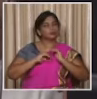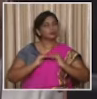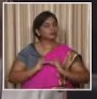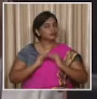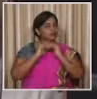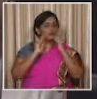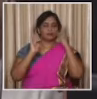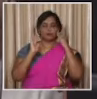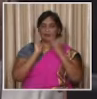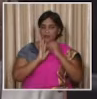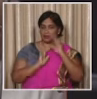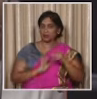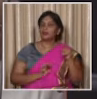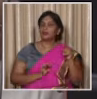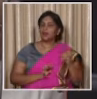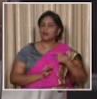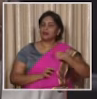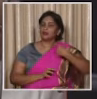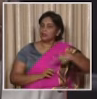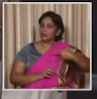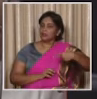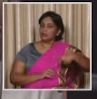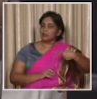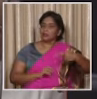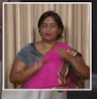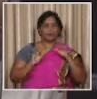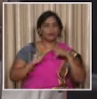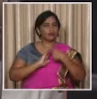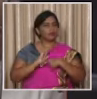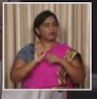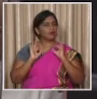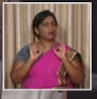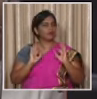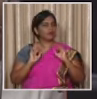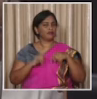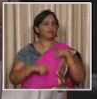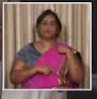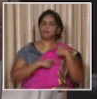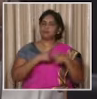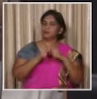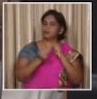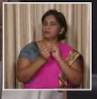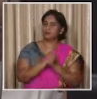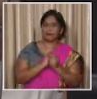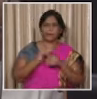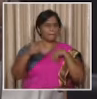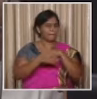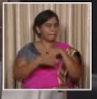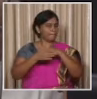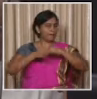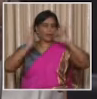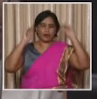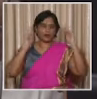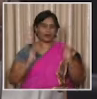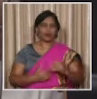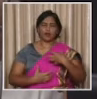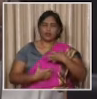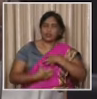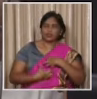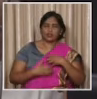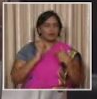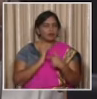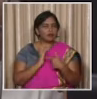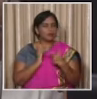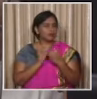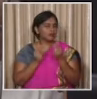කිරීමේ ප්‍රතිඵලය ලෙස දවසින් දවස රට සාමාන්‍ය තත්ත්වයකට පත් වුණා. පීඩනය අඩු වුණා. දුක් කරදර